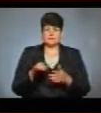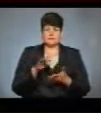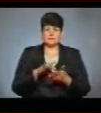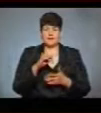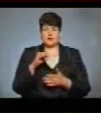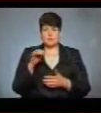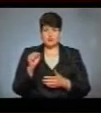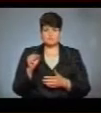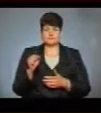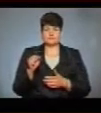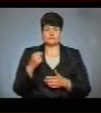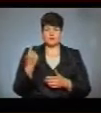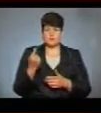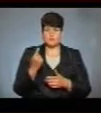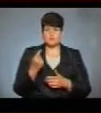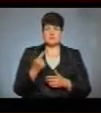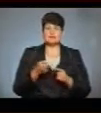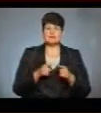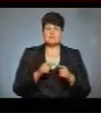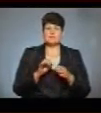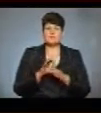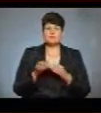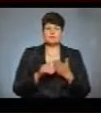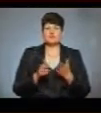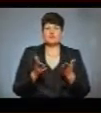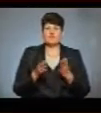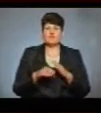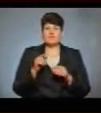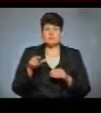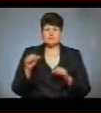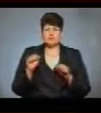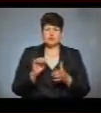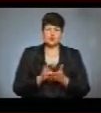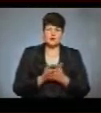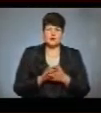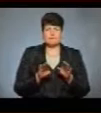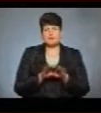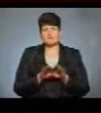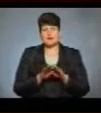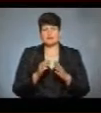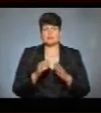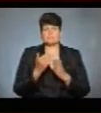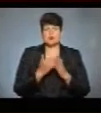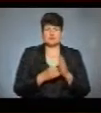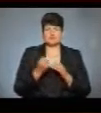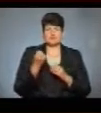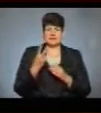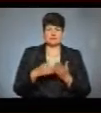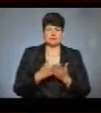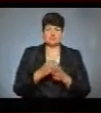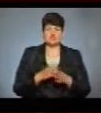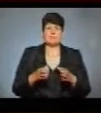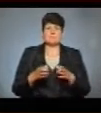в області Юлія Ковальчук. Це проект, за допомогою якого виборці можуть ознайомитися і порівняти програми 12 політичних